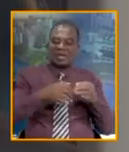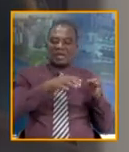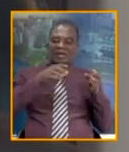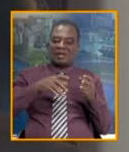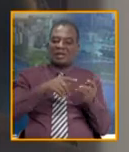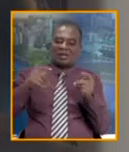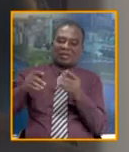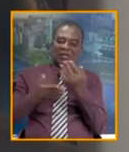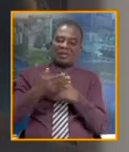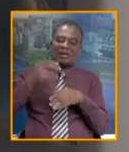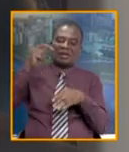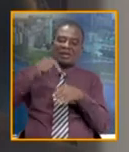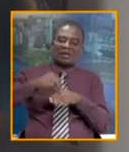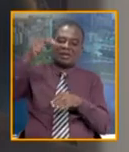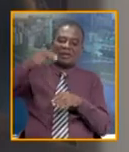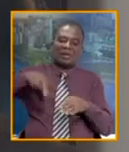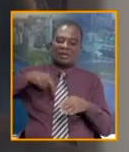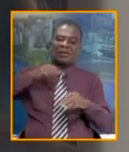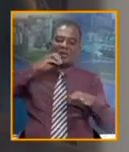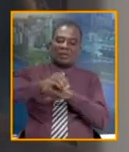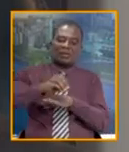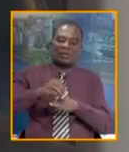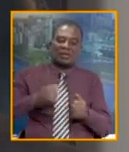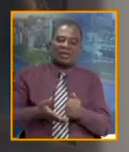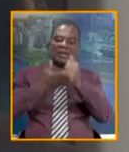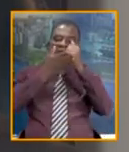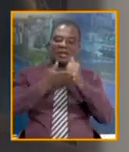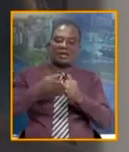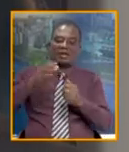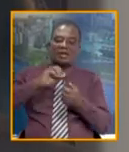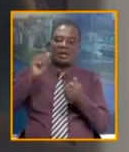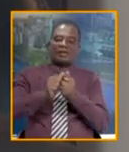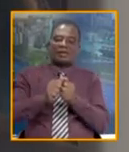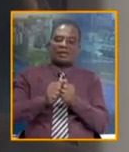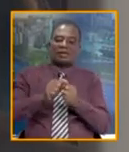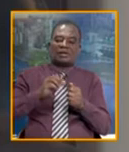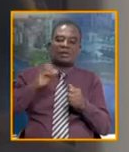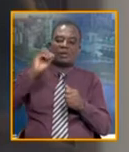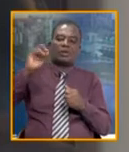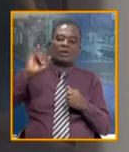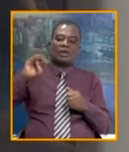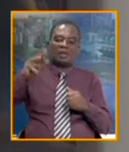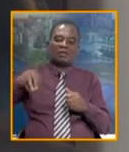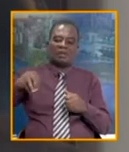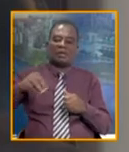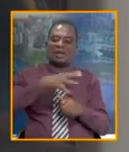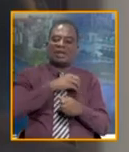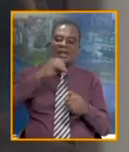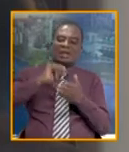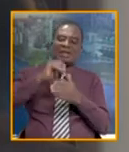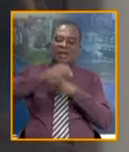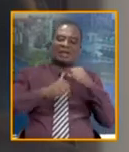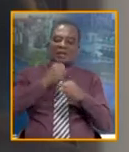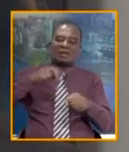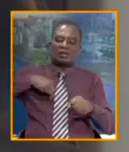nous sommes obligés d'intervenir pour leur donner assistance en collaboration avec l'OIM. Et cette année,